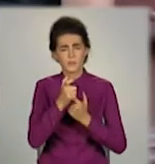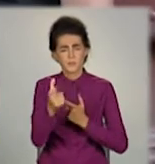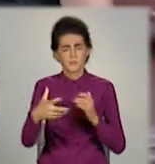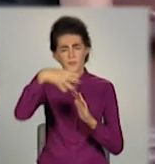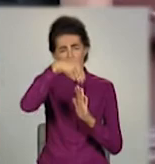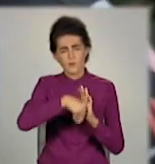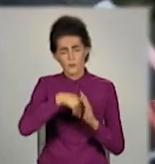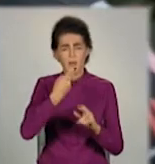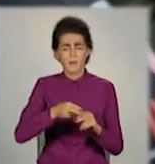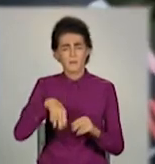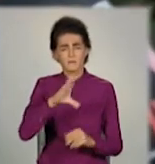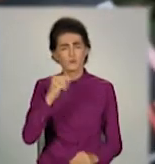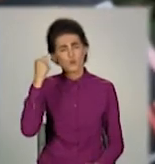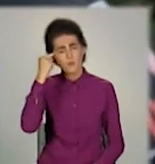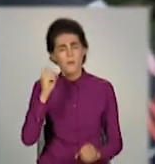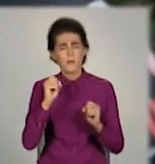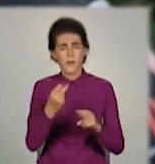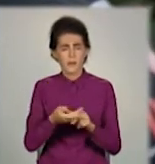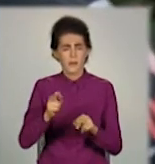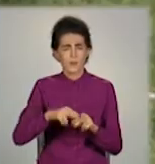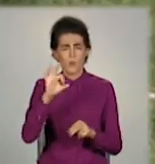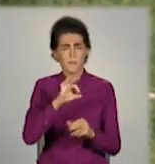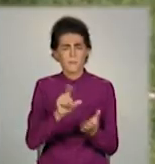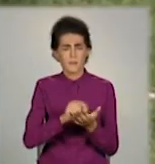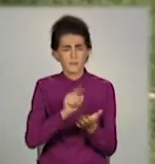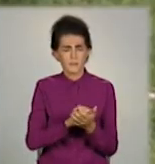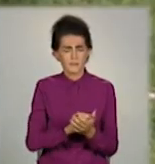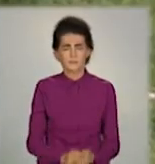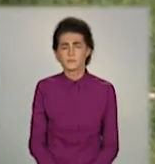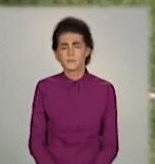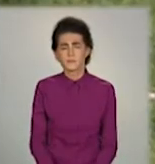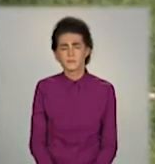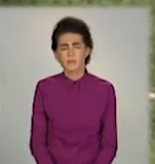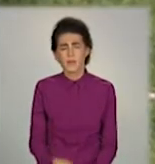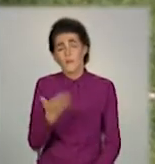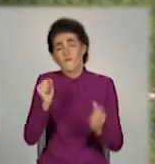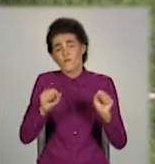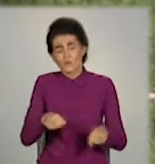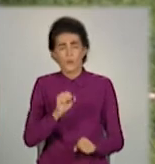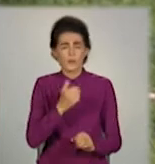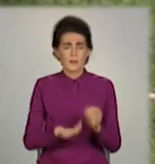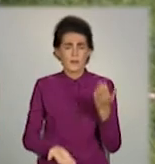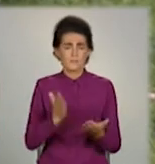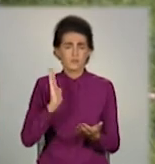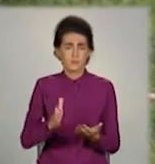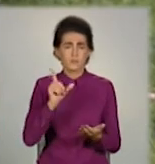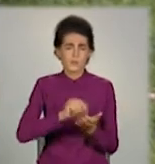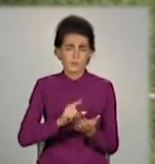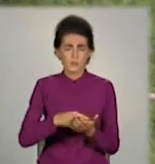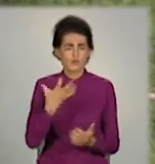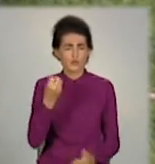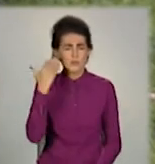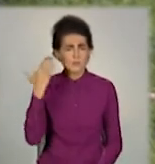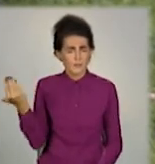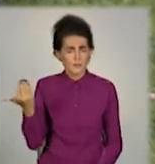чи не останнє, про що думає, то це пенсія. Може, буде якась пенсія, може, я не знаю, може, тут не буду на пенсії, не знаю